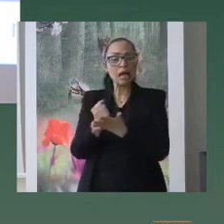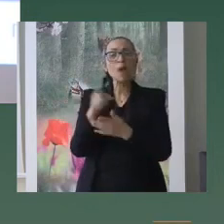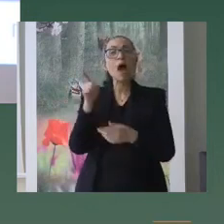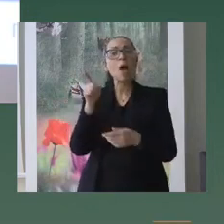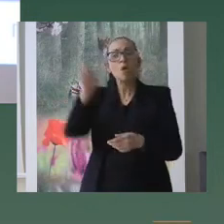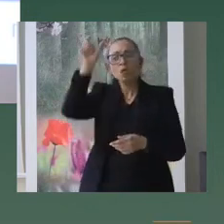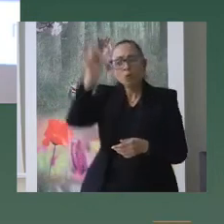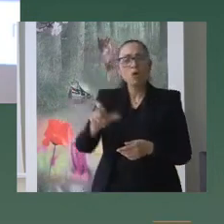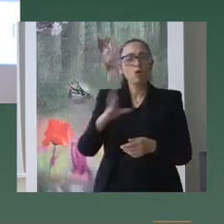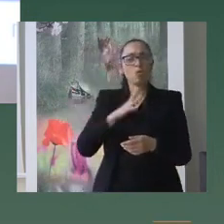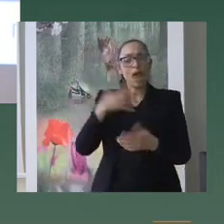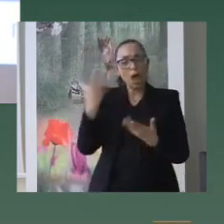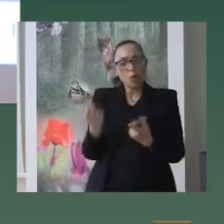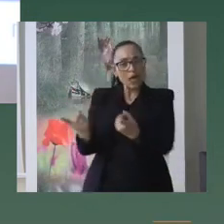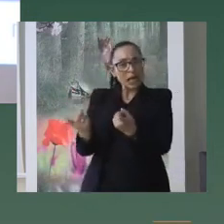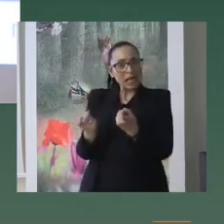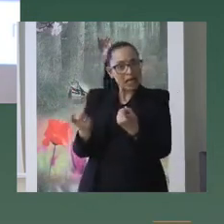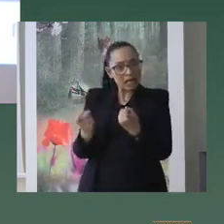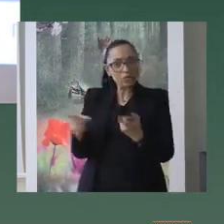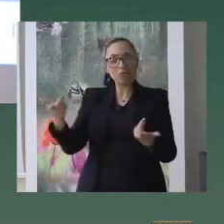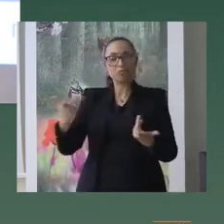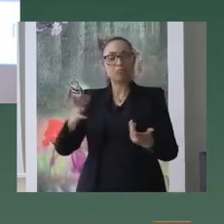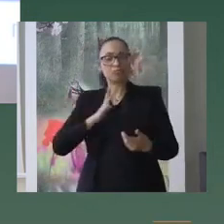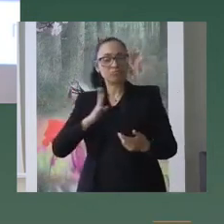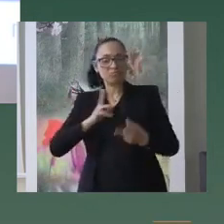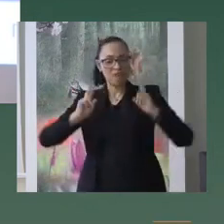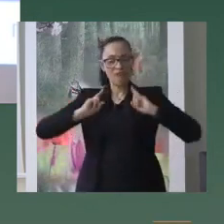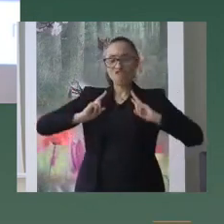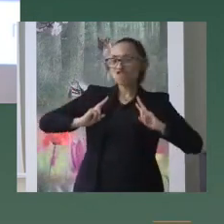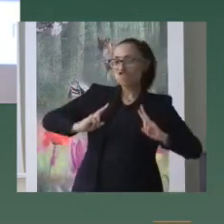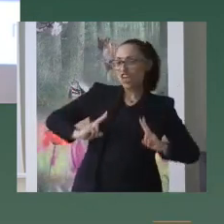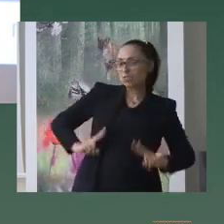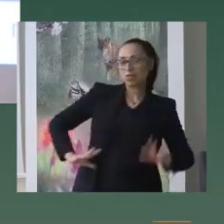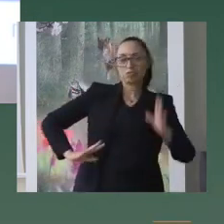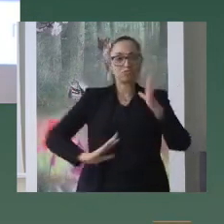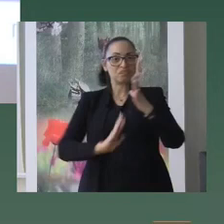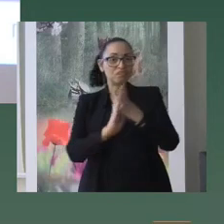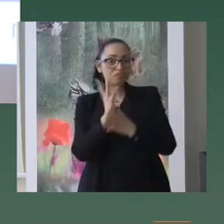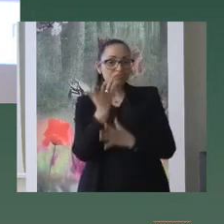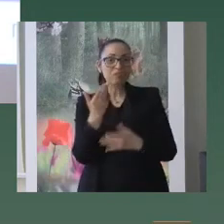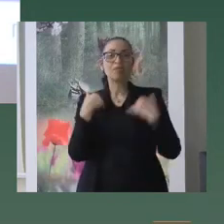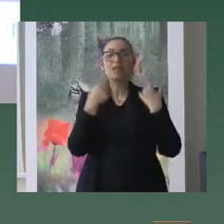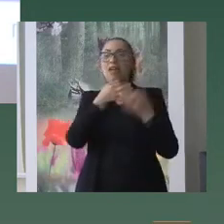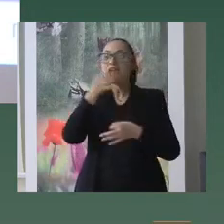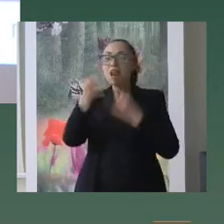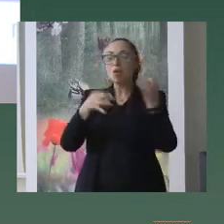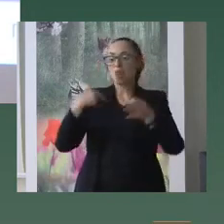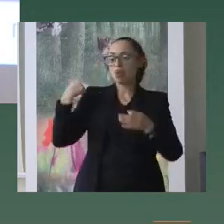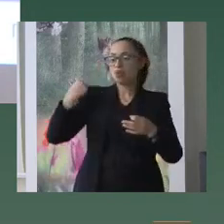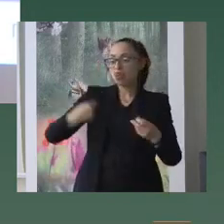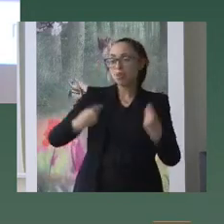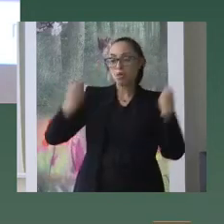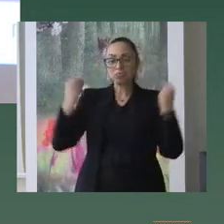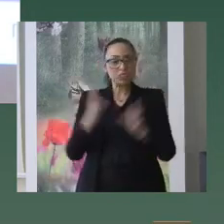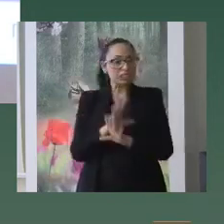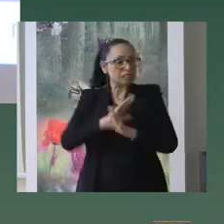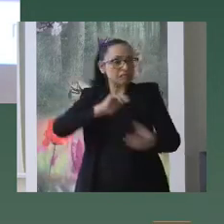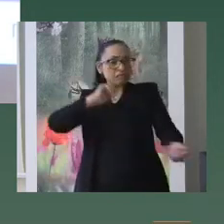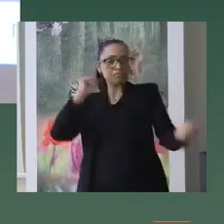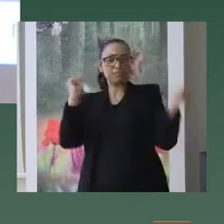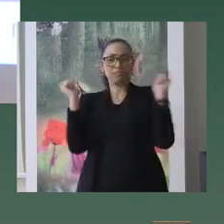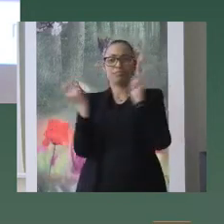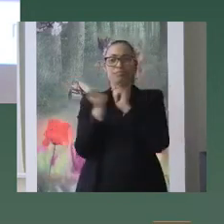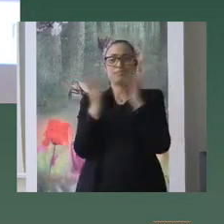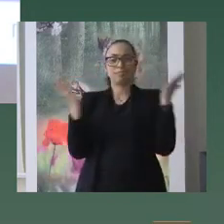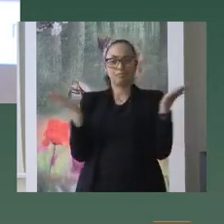κίνητρο να μπορούν να έχουν πολίτες ευχαριστημένους και να έχει και παραγωγή η πόλη και να απολογούνται στην πόλη γιατί ξαφνικά